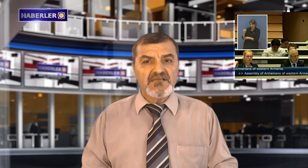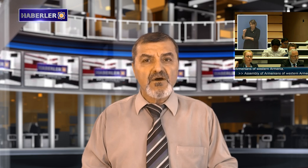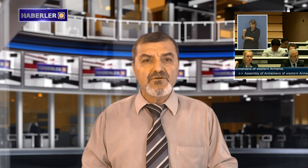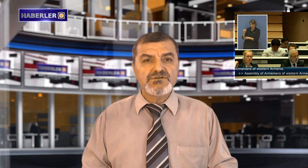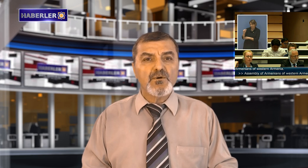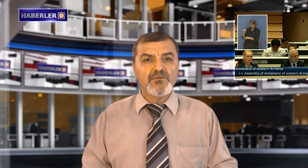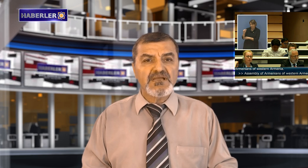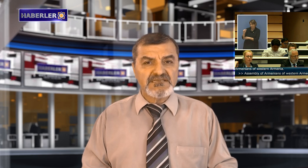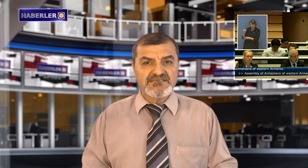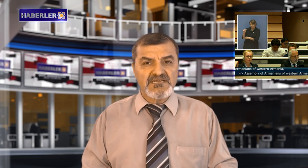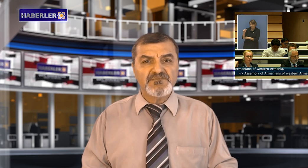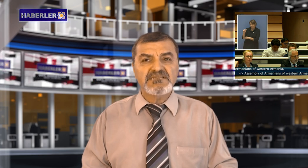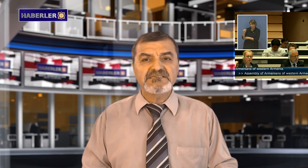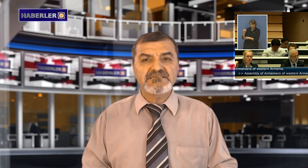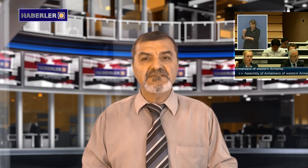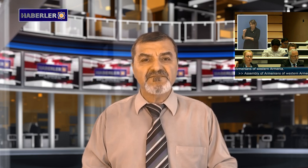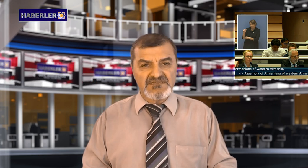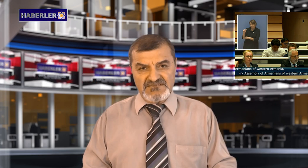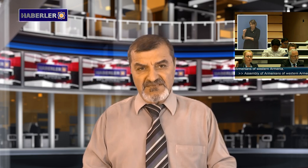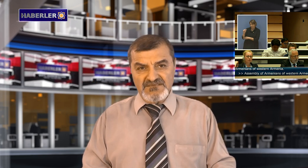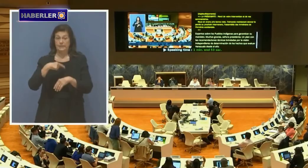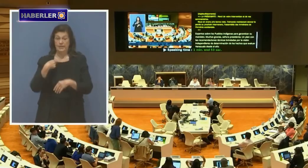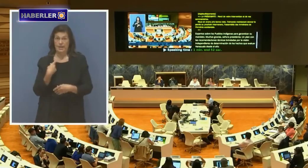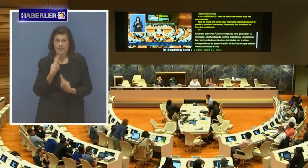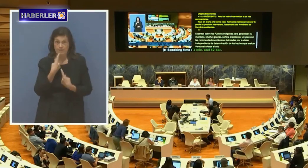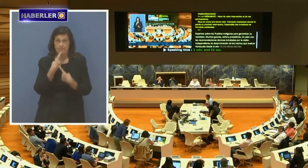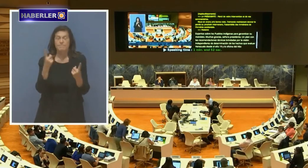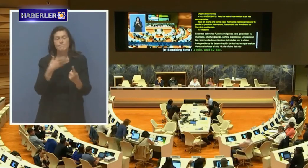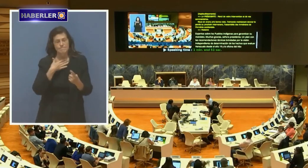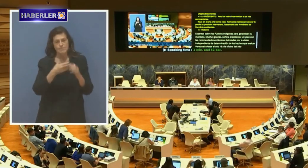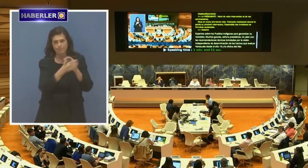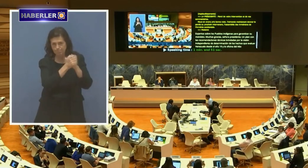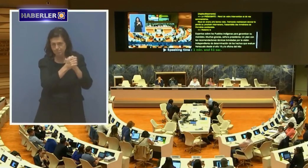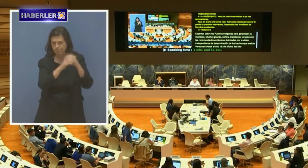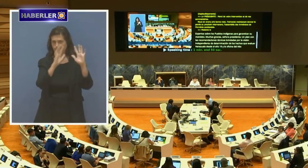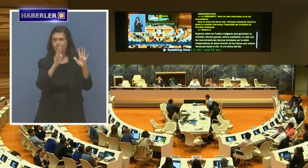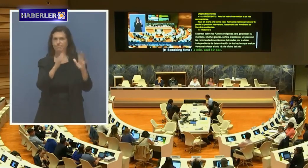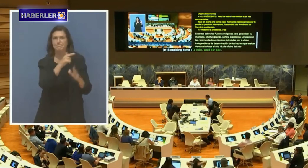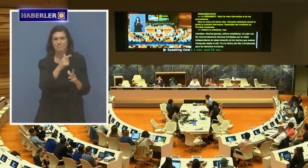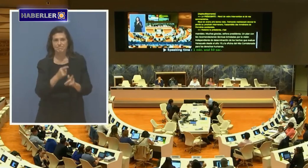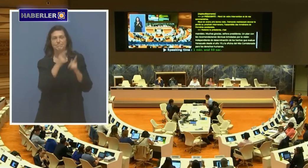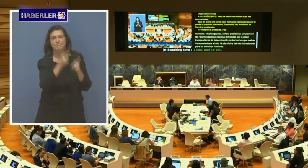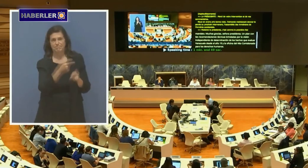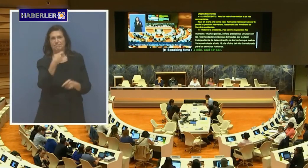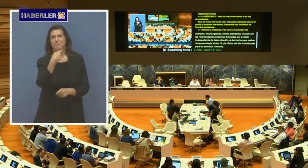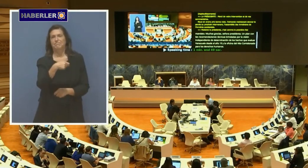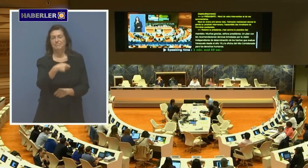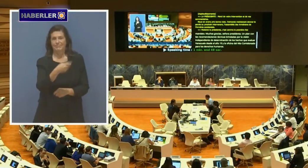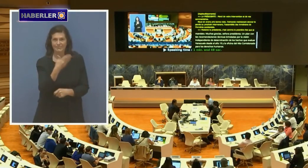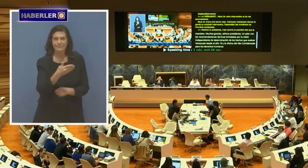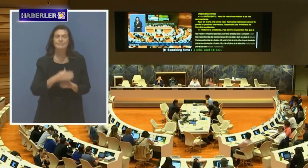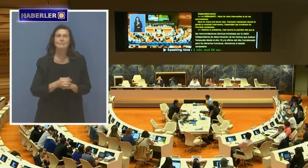ve daha önce olmayan seyahat belgesi verildi. Bu Nansen pasaportu, Milletler Cemiyeti